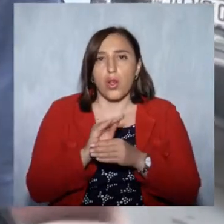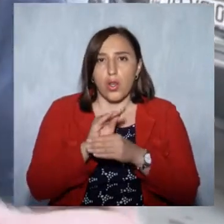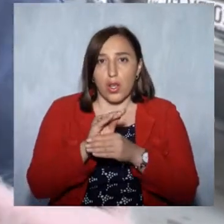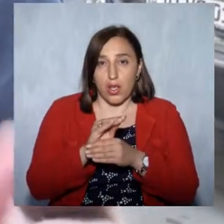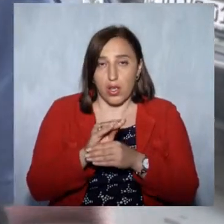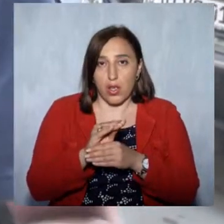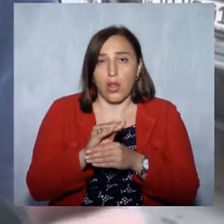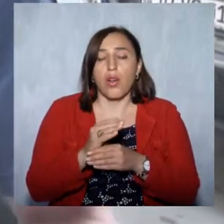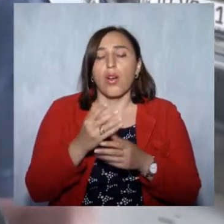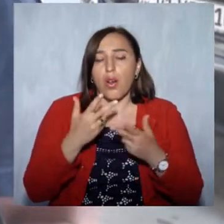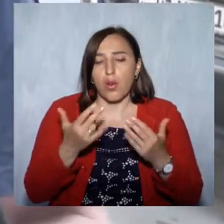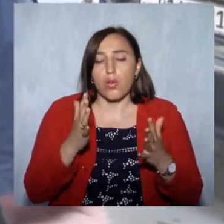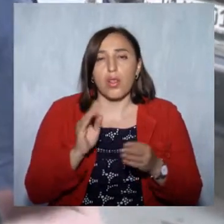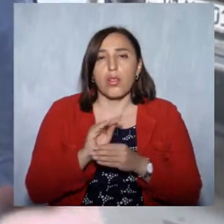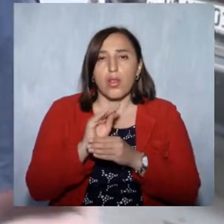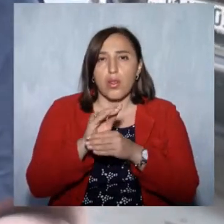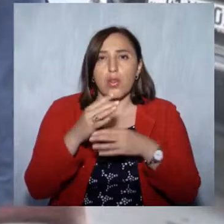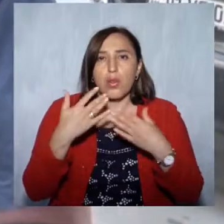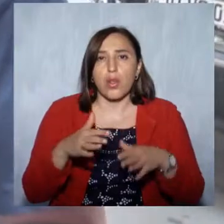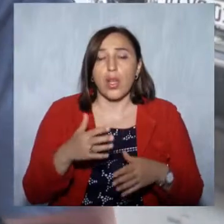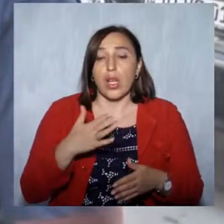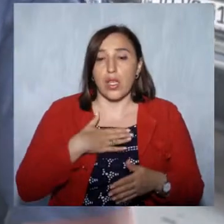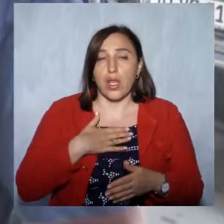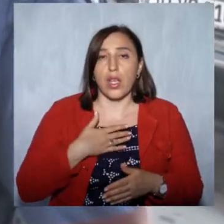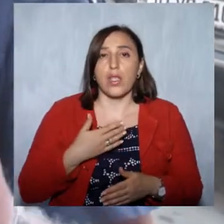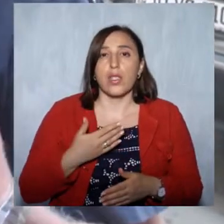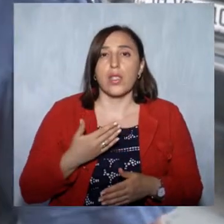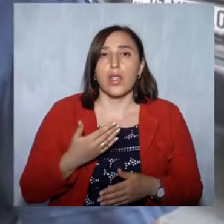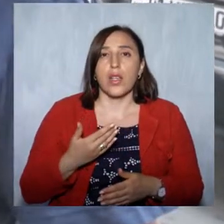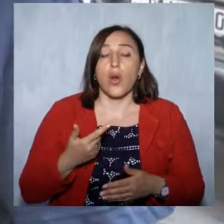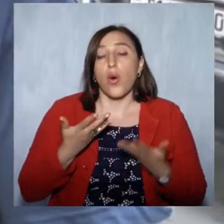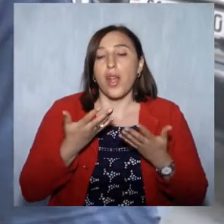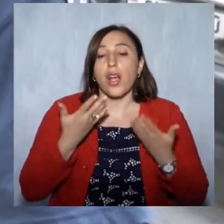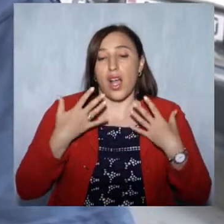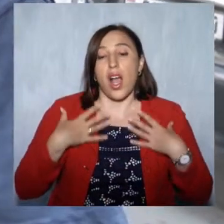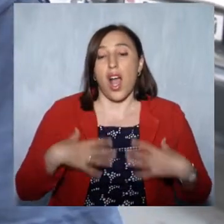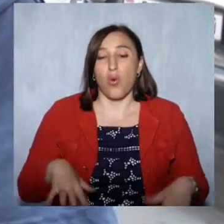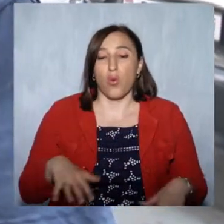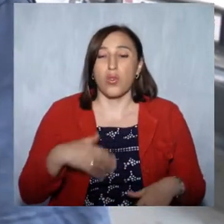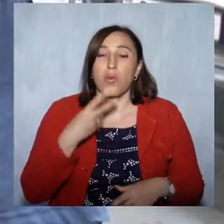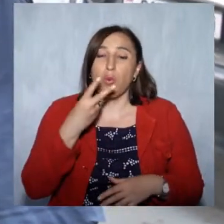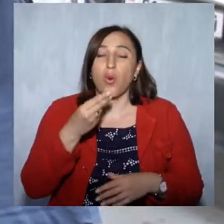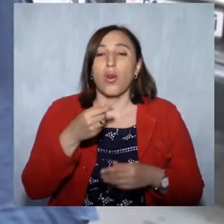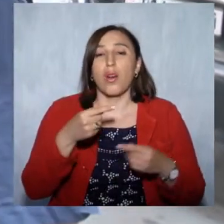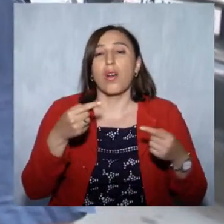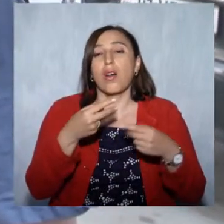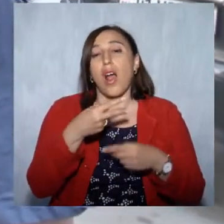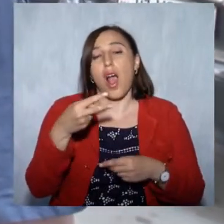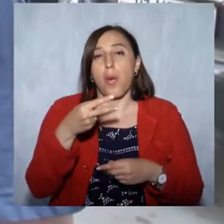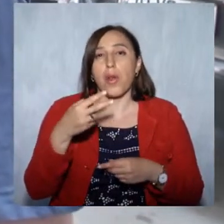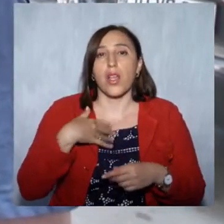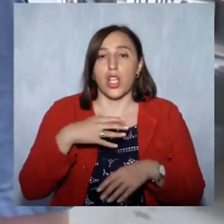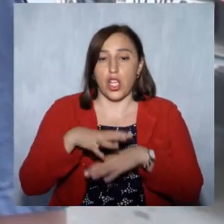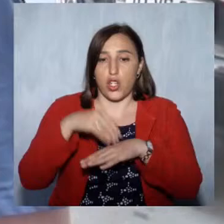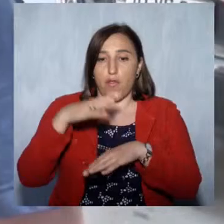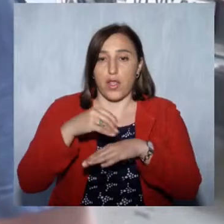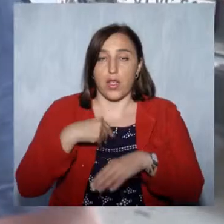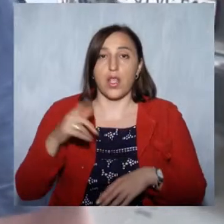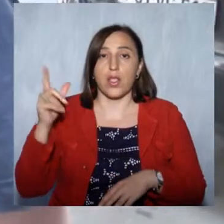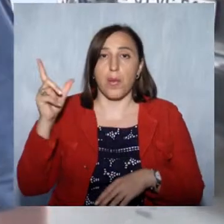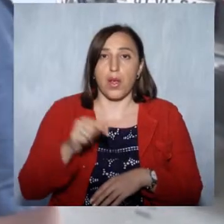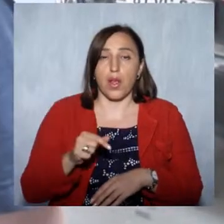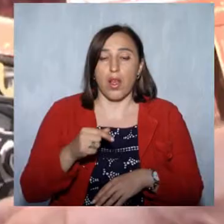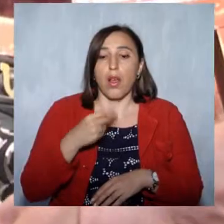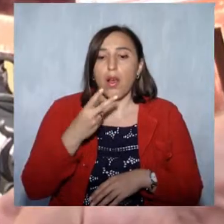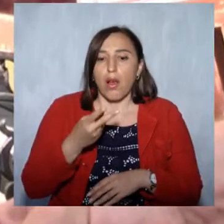թանկ է այս։ Թան ամեն ինչով, ես հիմա գամադեմ քիները հախուսներում, բաներում, ես սուիդերն եմ,